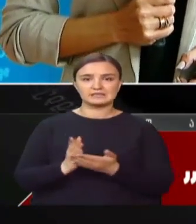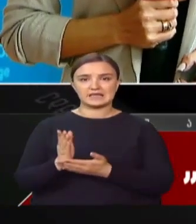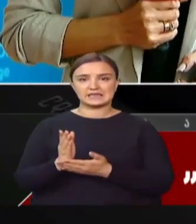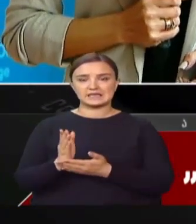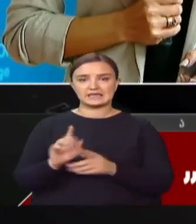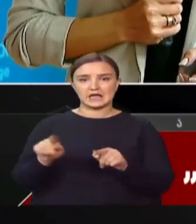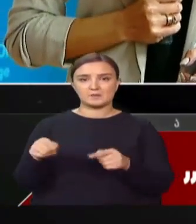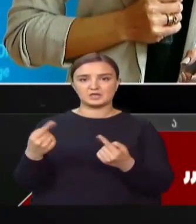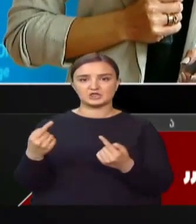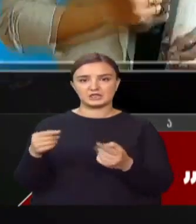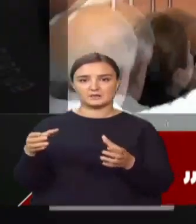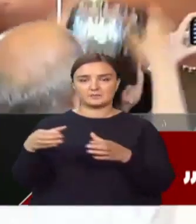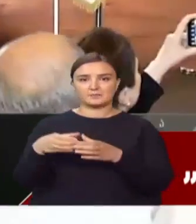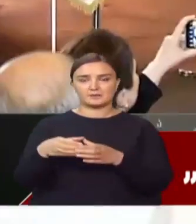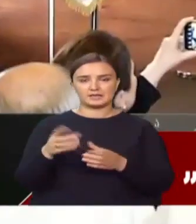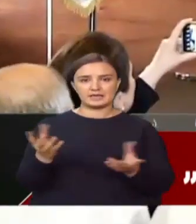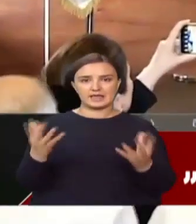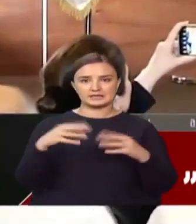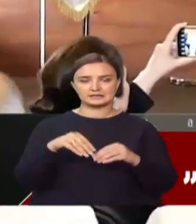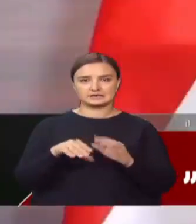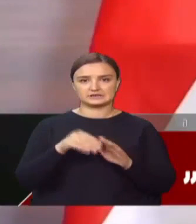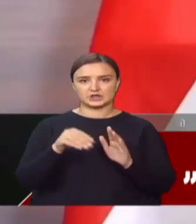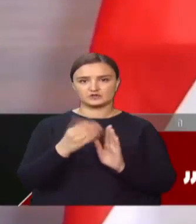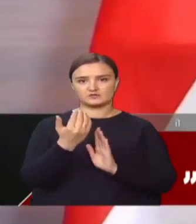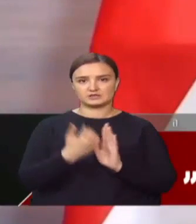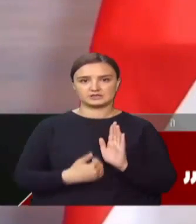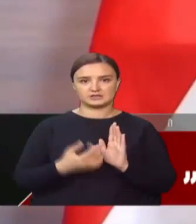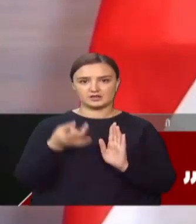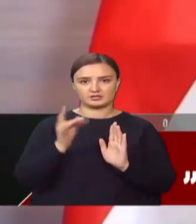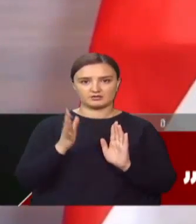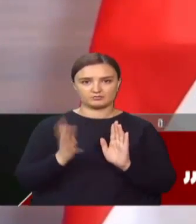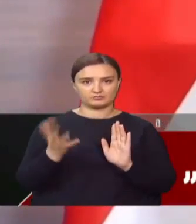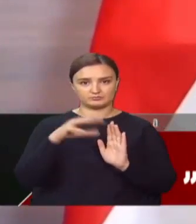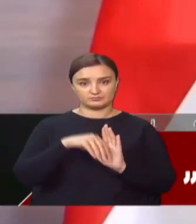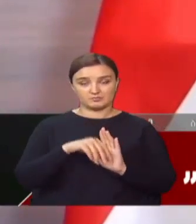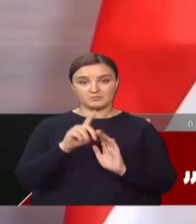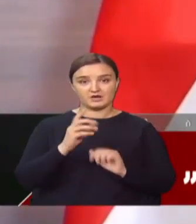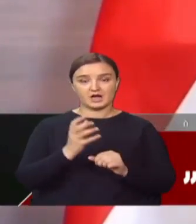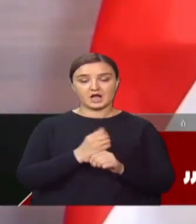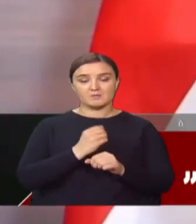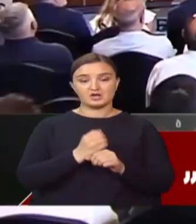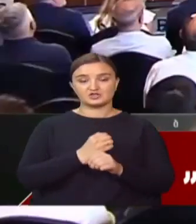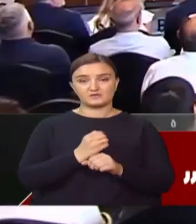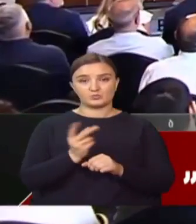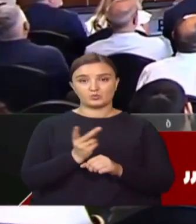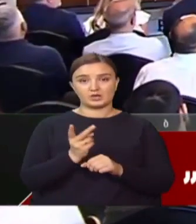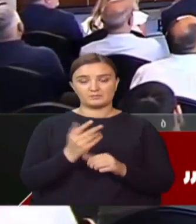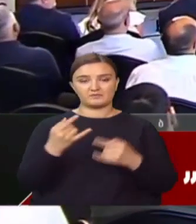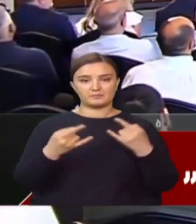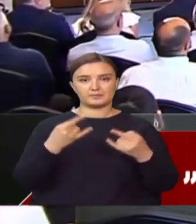აღმაშენებელი ერთიანი საარჩევნო სიით წარსდგება, თუმცა როგორც გამარჯვების პლატფორმის წარმომადგენლები დღეს მედიასთან